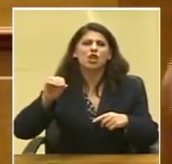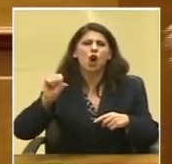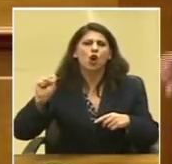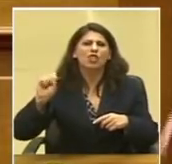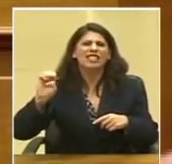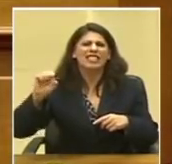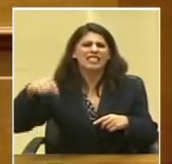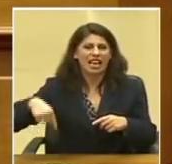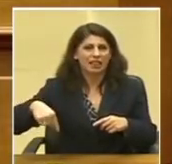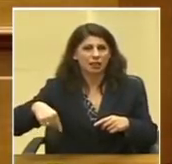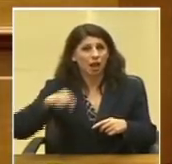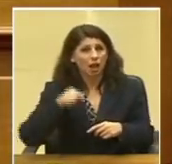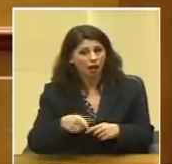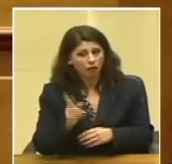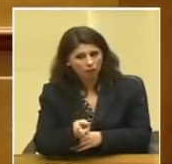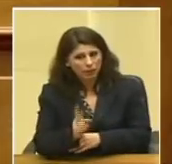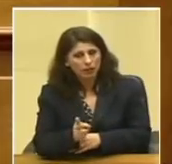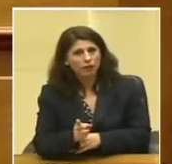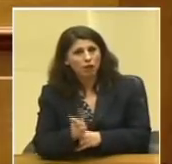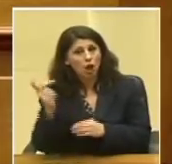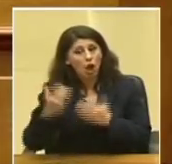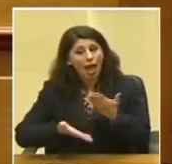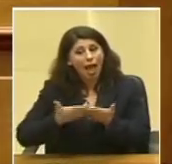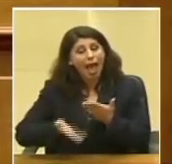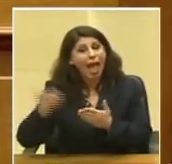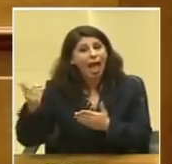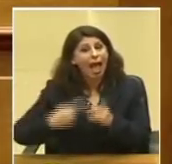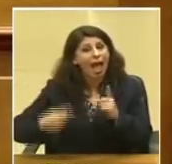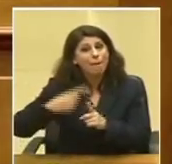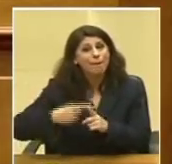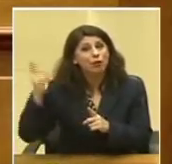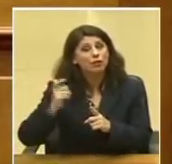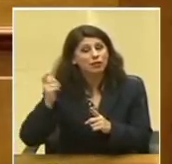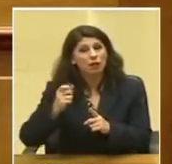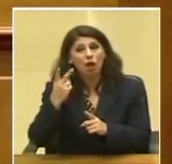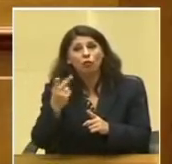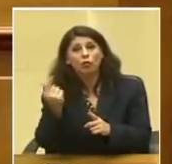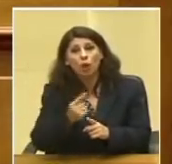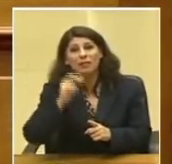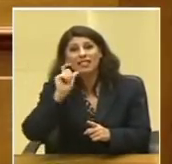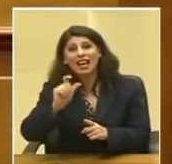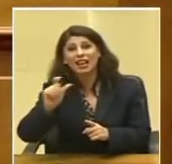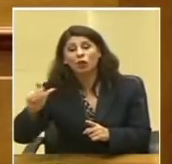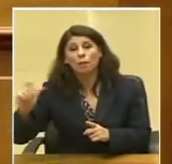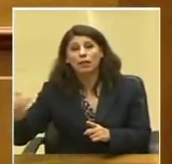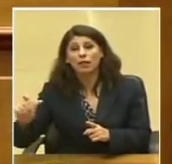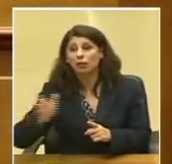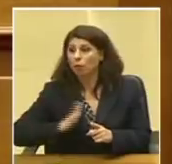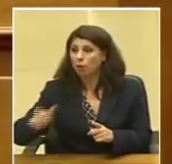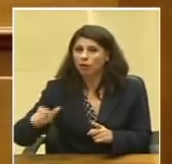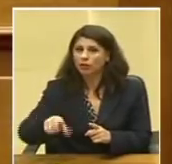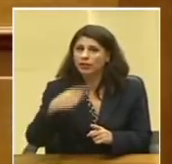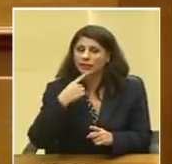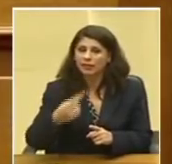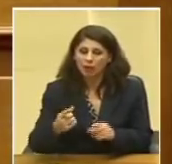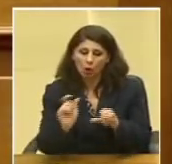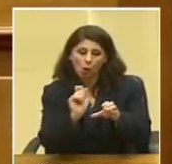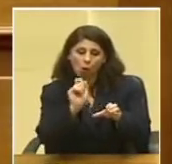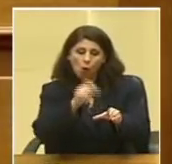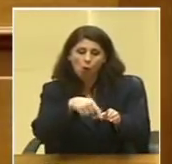σε διακινδύνευση τις επικουρικές συντάξεις 2,5 εκατομμυρίων συμπολιτών μας, καθώς ο λεγόμενος κουμπαράς